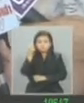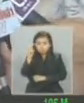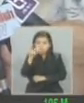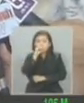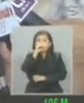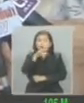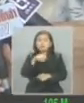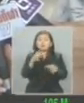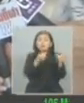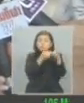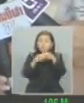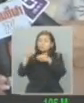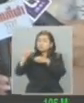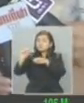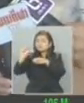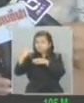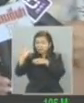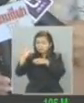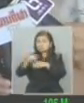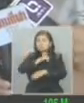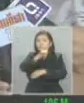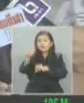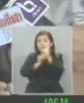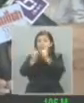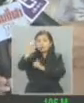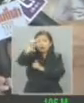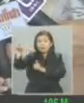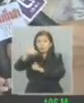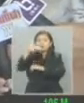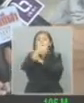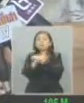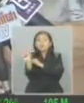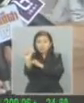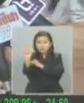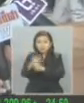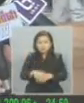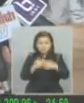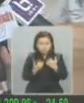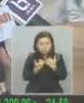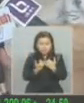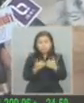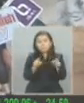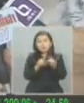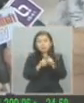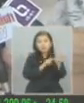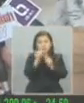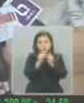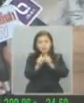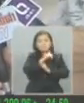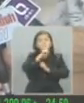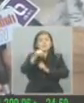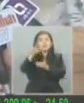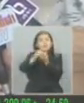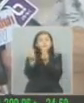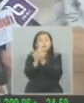ทีมที่จะไปโอลิมปิกนั้นเนี่ยจะมีประเทศอะไรบ้างในขณะเดียวกันในการแข่งขันทัวร์จุงหมิงเสร็จสิ้น